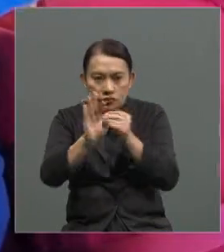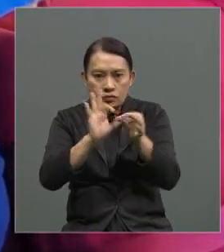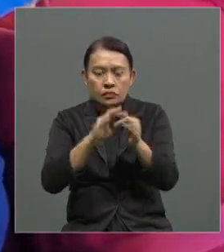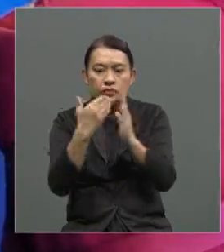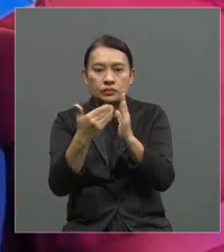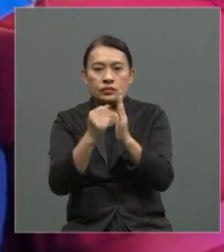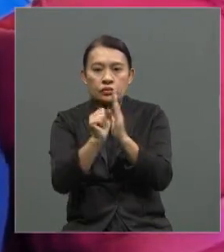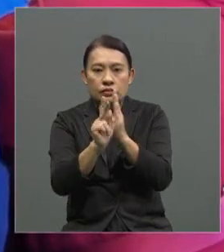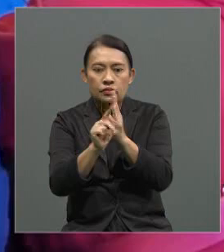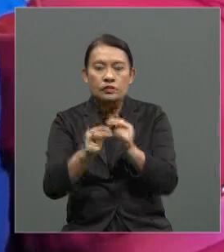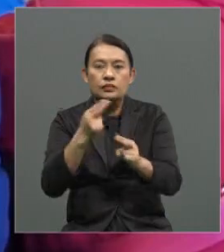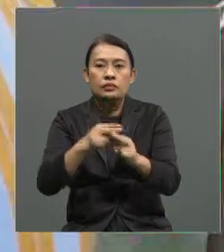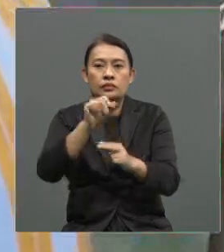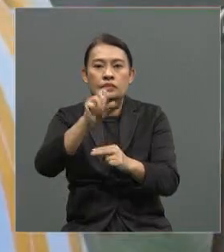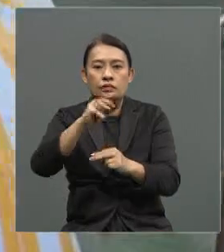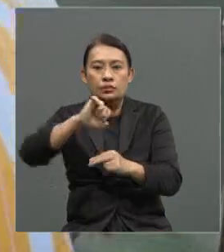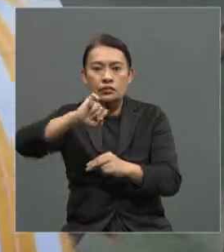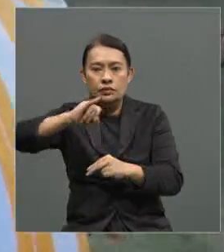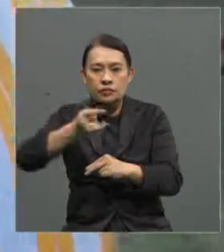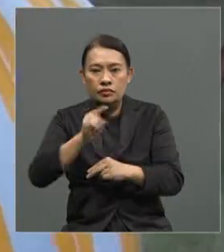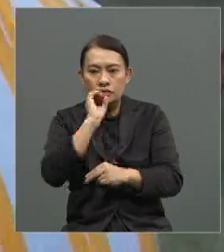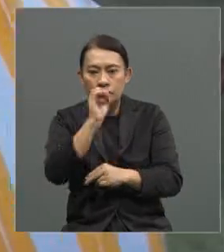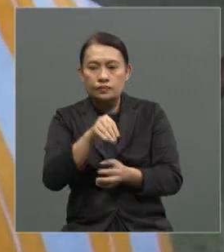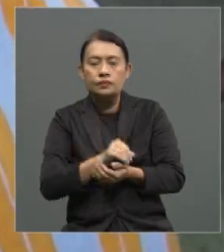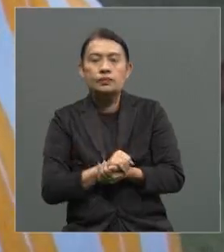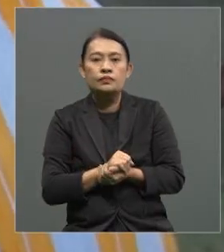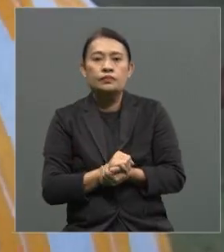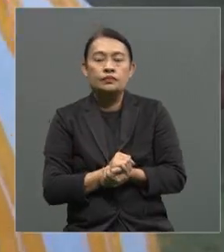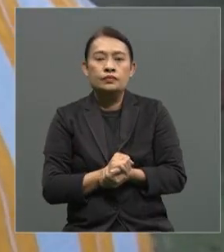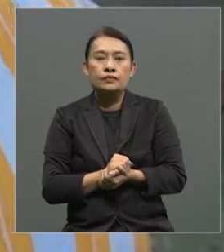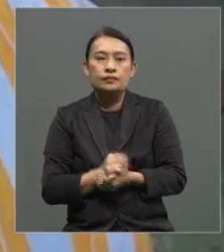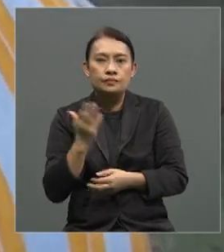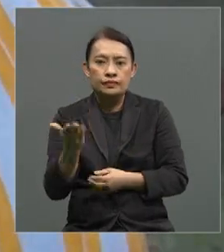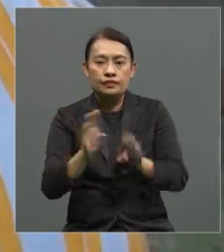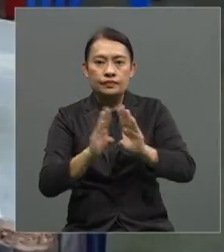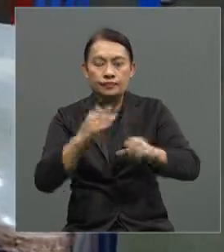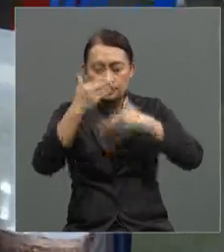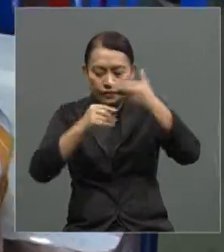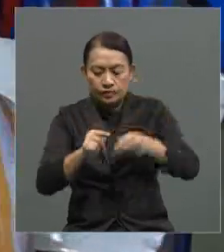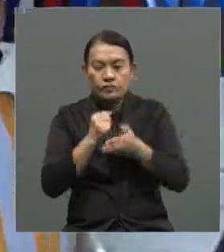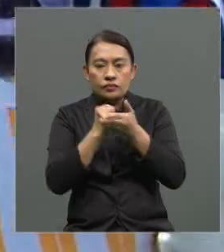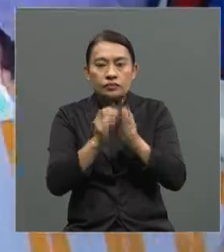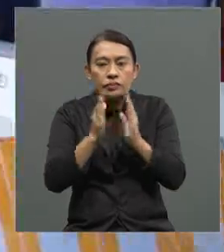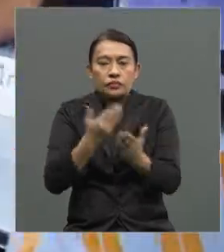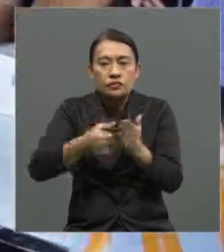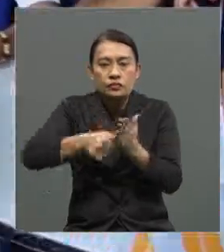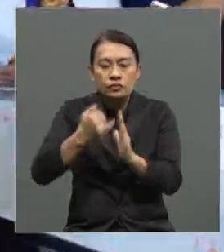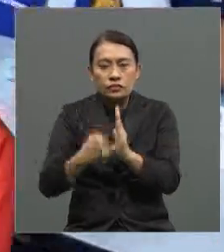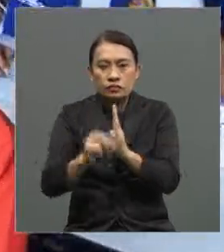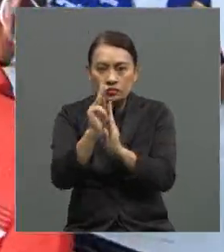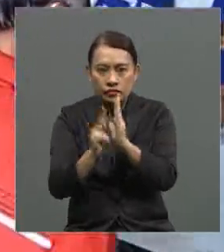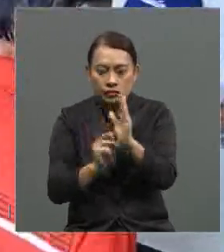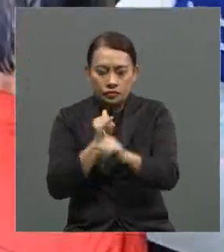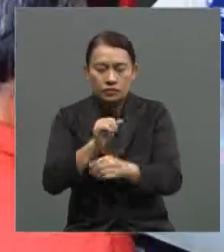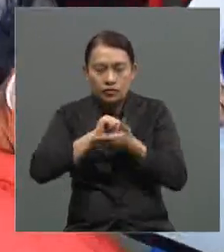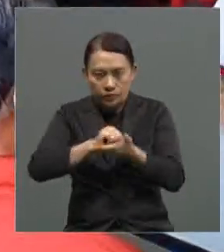ครคุณสมใจครุฑตำคำก็ให้ความเห็นครับว่าการเปิดกิจกรรมตลาดนัดแก้หนี้นี้จะช่วยทำให้ลูกหนี้นอกระบบเข้าถึงบริการ